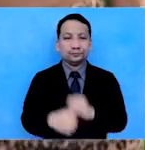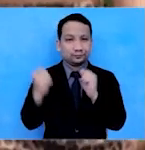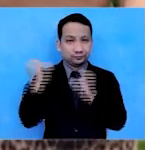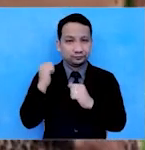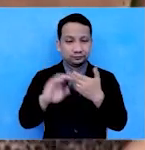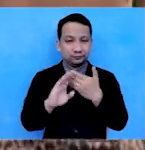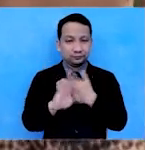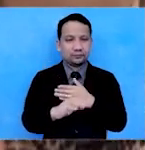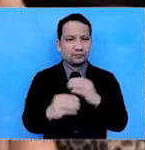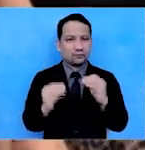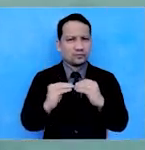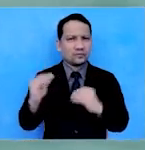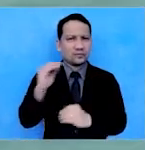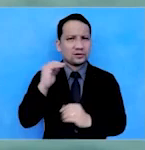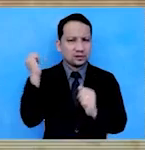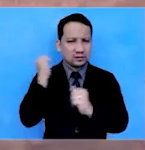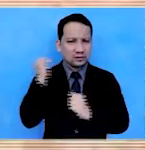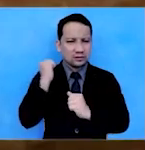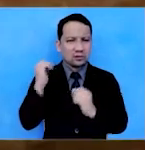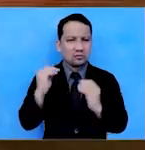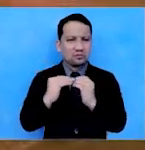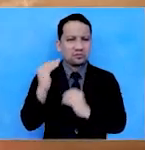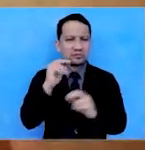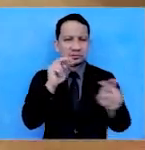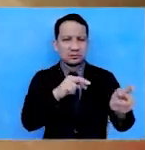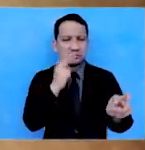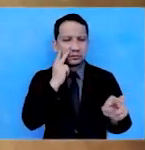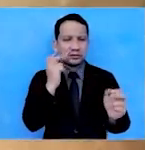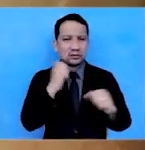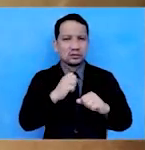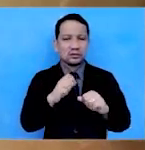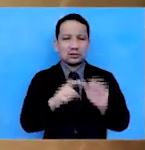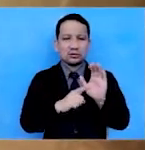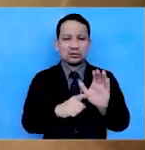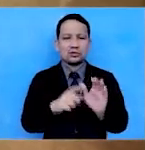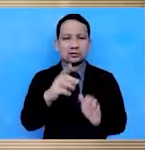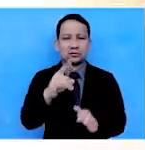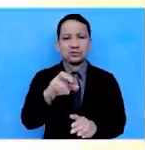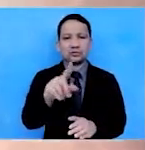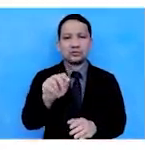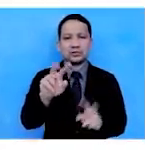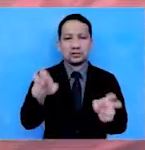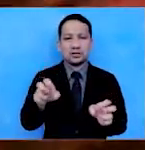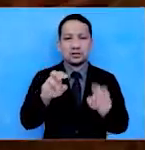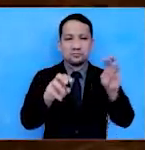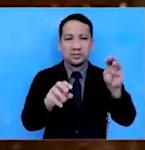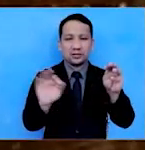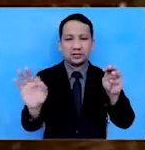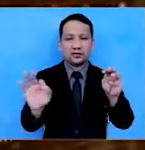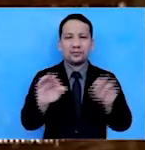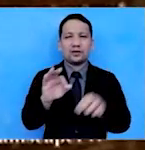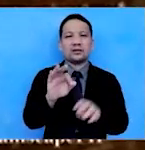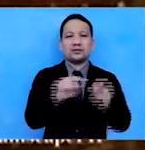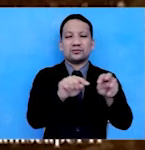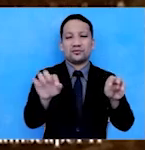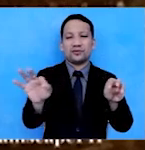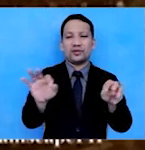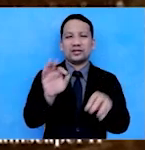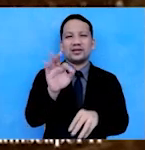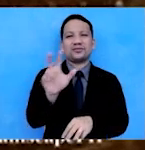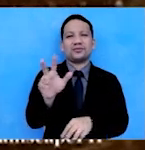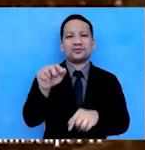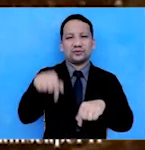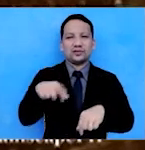ang mas kapanapanabik pang mga tagpo sa Dirty Linen, Lunes hanggang Biyernes 9:30 PM dito lang